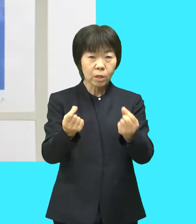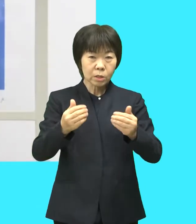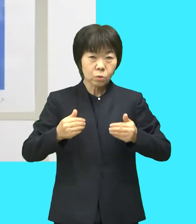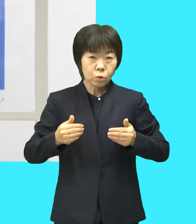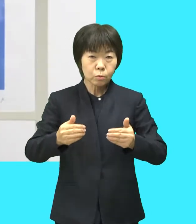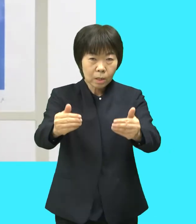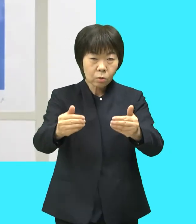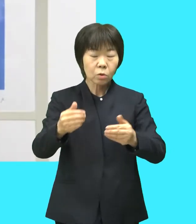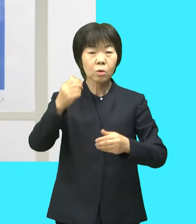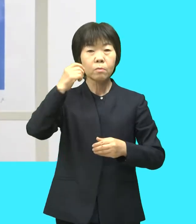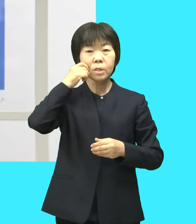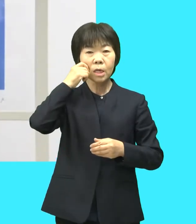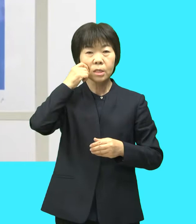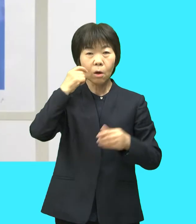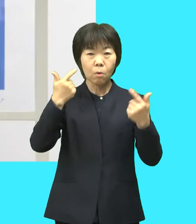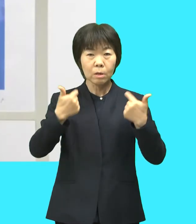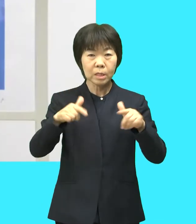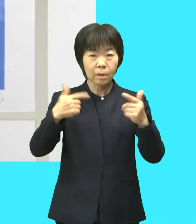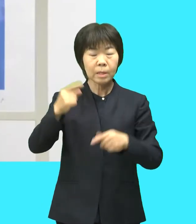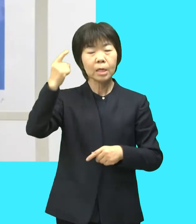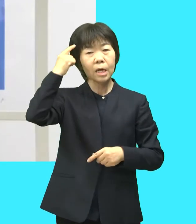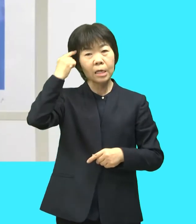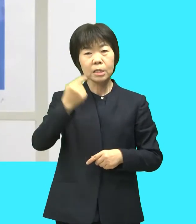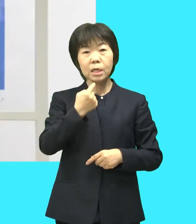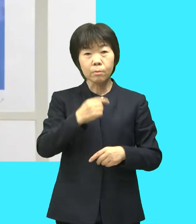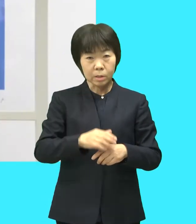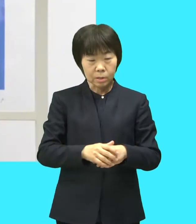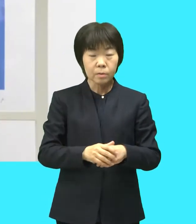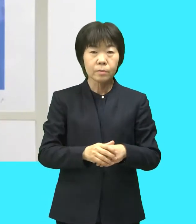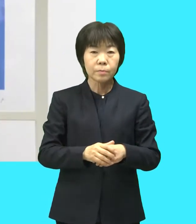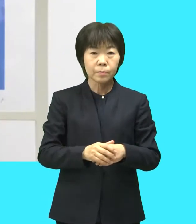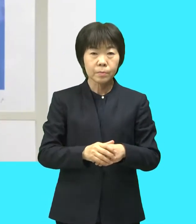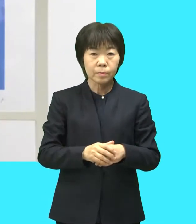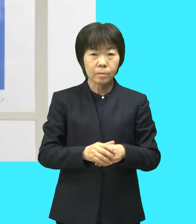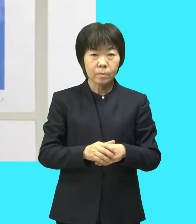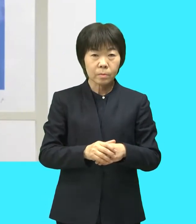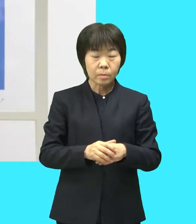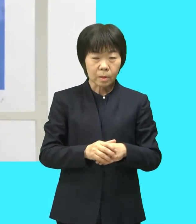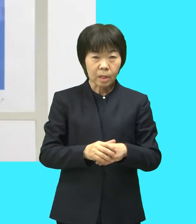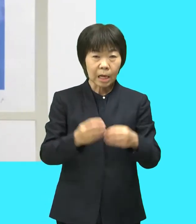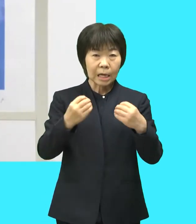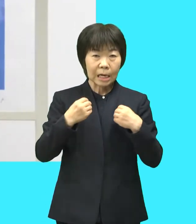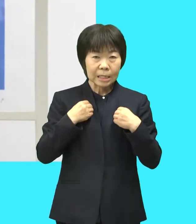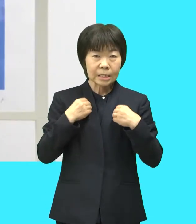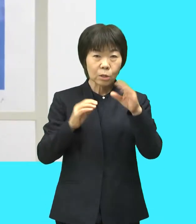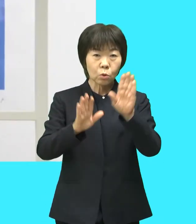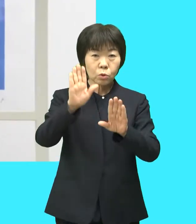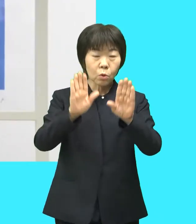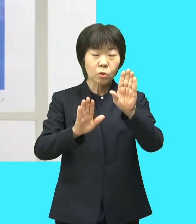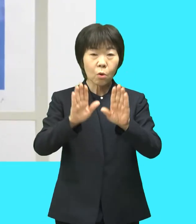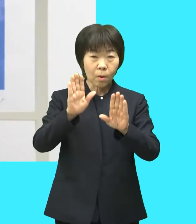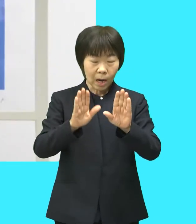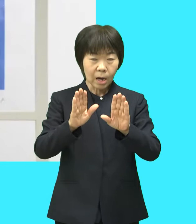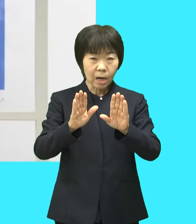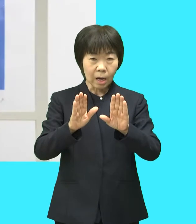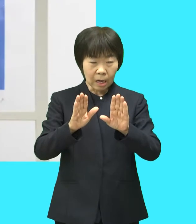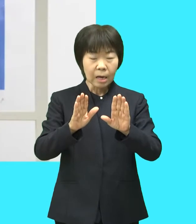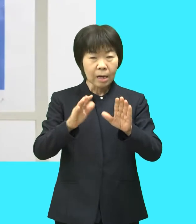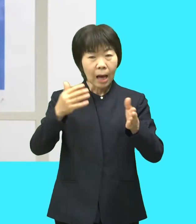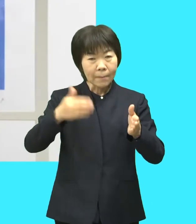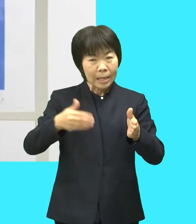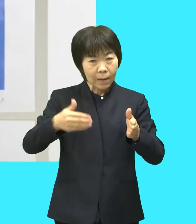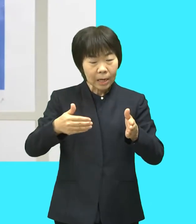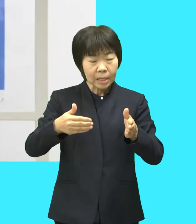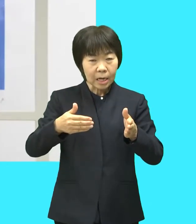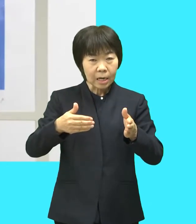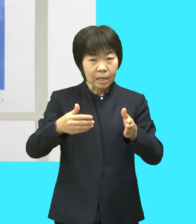しさということを日々感じているところであります。まず感染の状況でありますが、依然第2